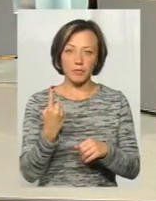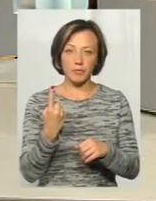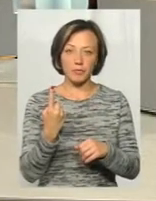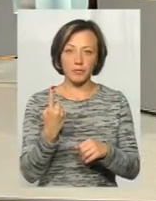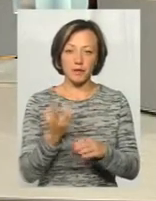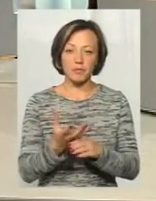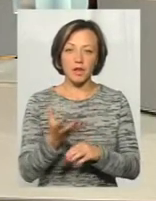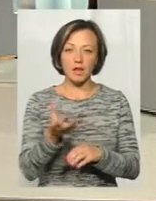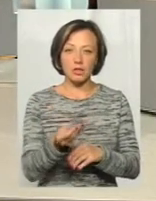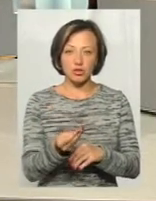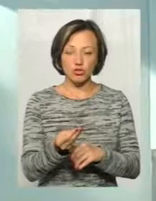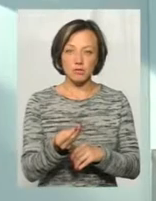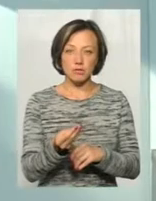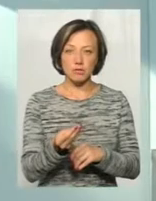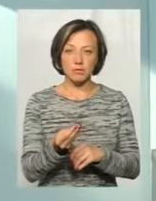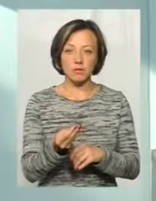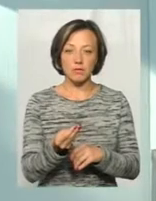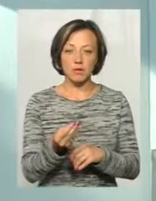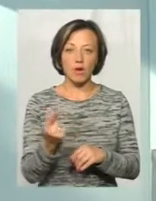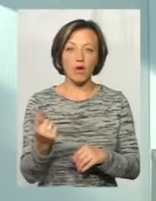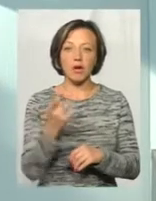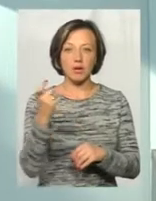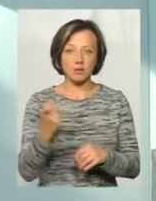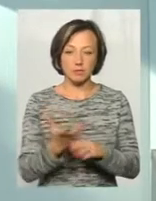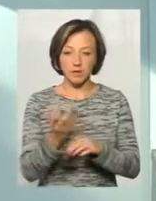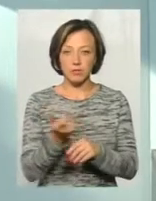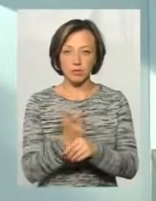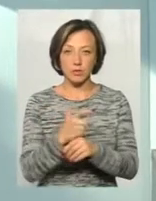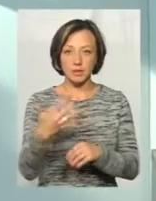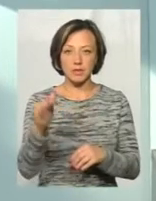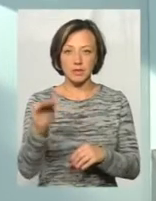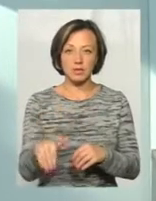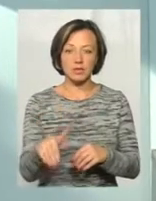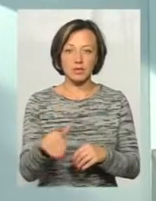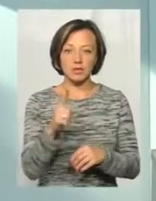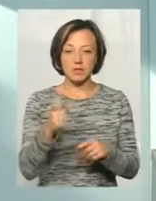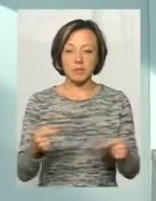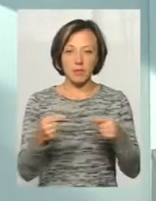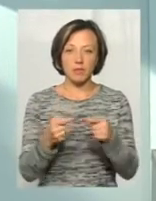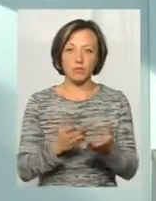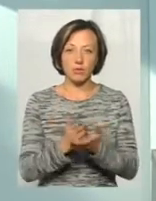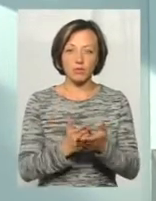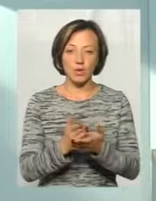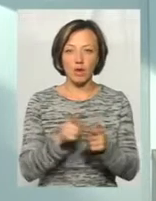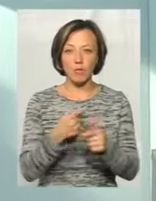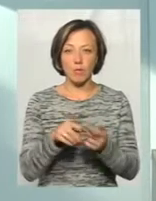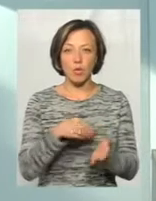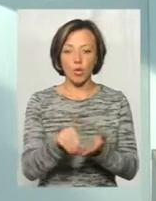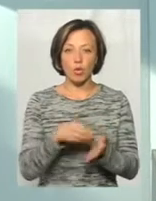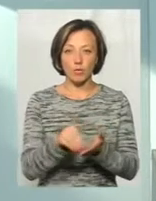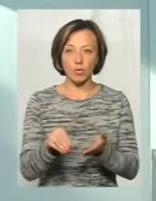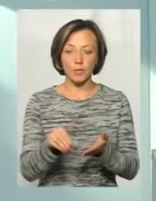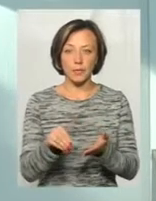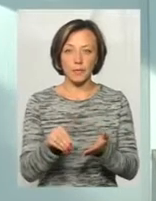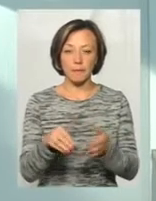єдиний платіж, тобто одномоментно сплатив більше 50 тисяч за певну послугу або покупку, або